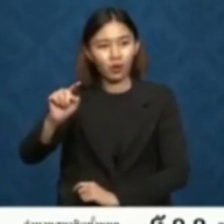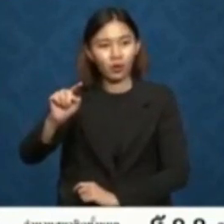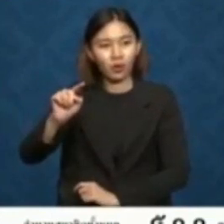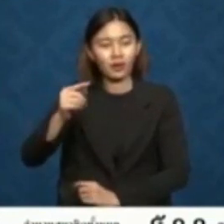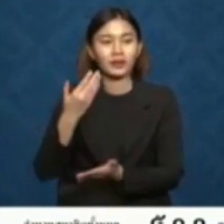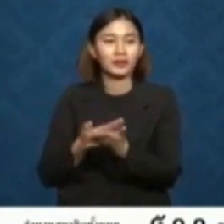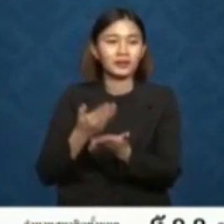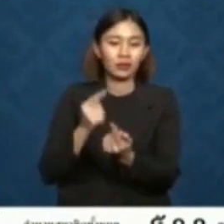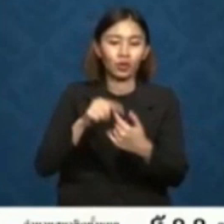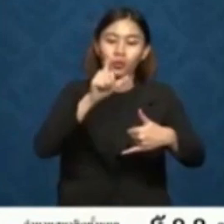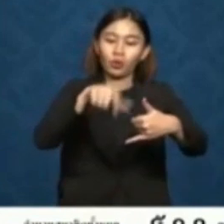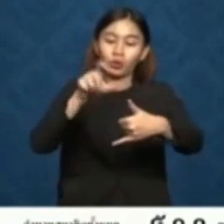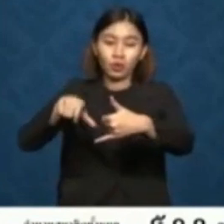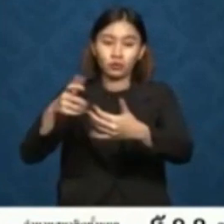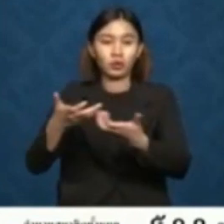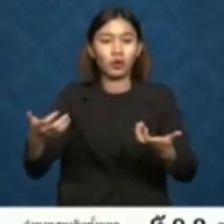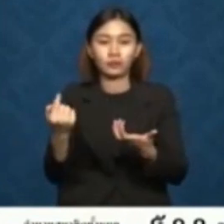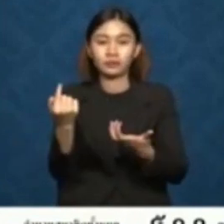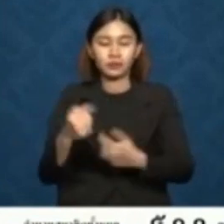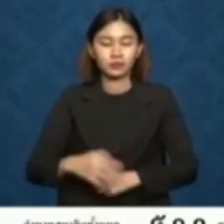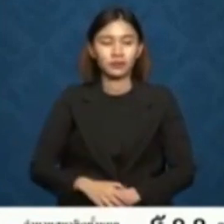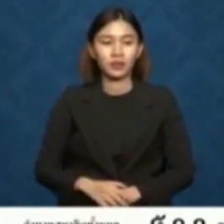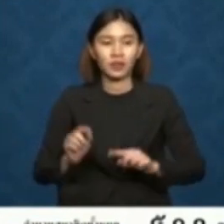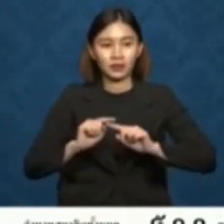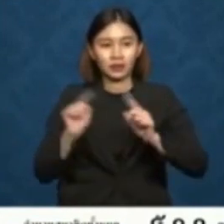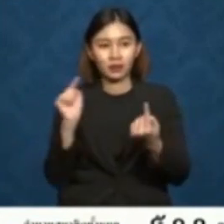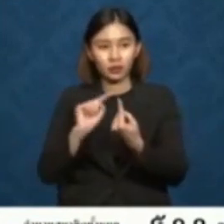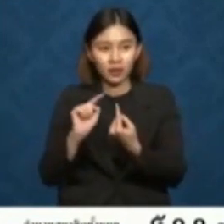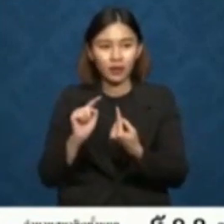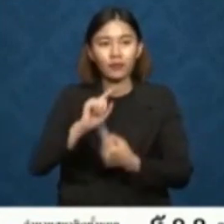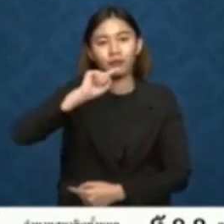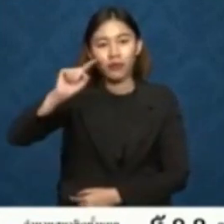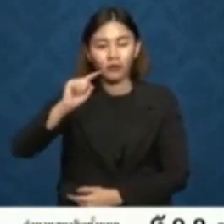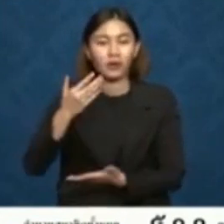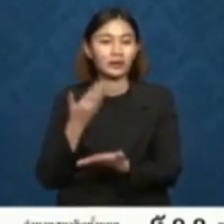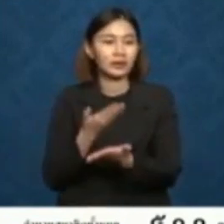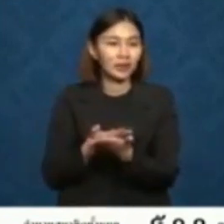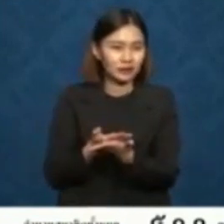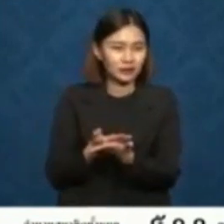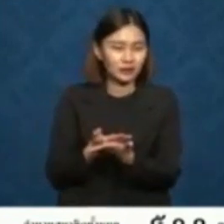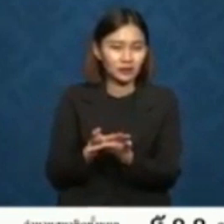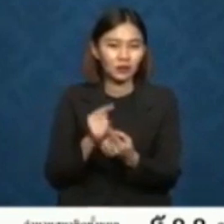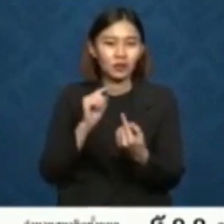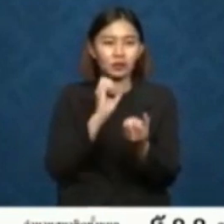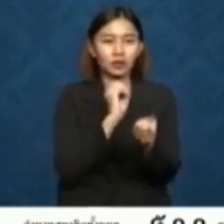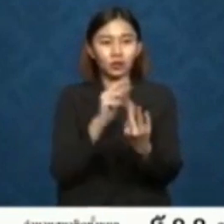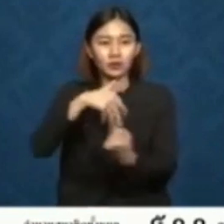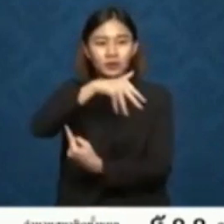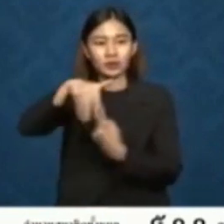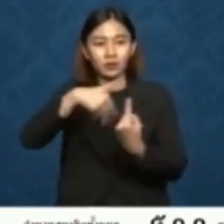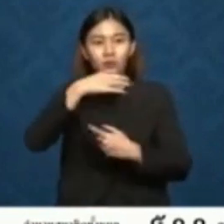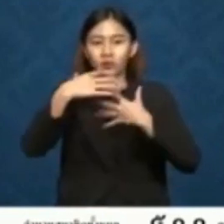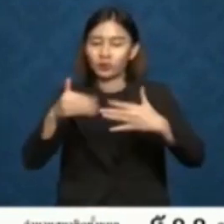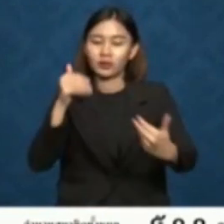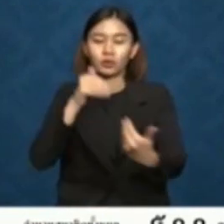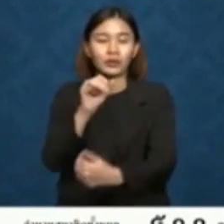ใหญ่ก็ยังเป็นการฟ้องร้องเป็นเรียกค่าเสียหายต่อบุคคลและก็ทรัพย์สินเท่านั้นนะครับยังไม่ได้เกิดการฟ้องร้องค่าเสียหายเกิด